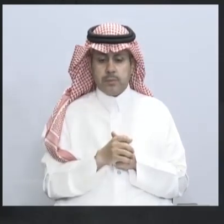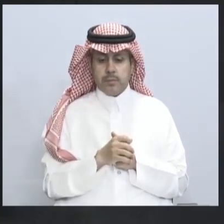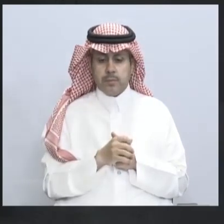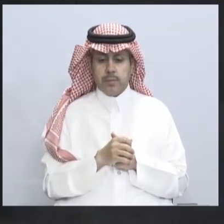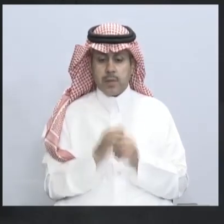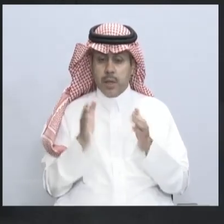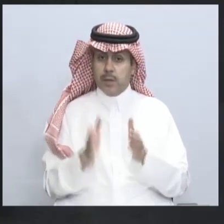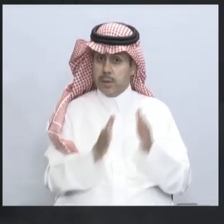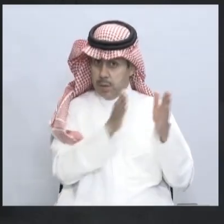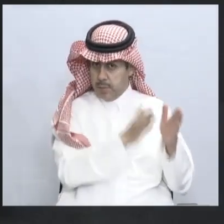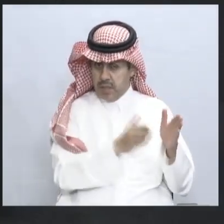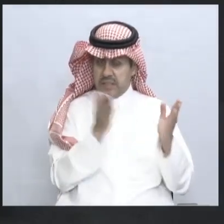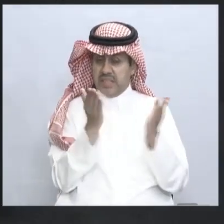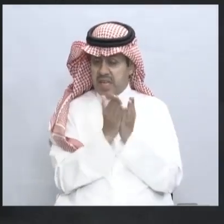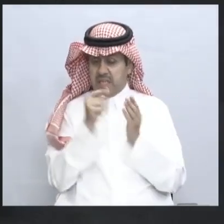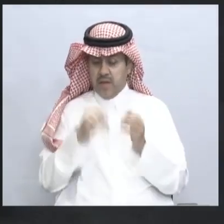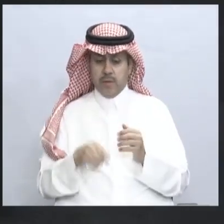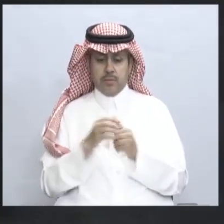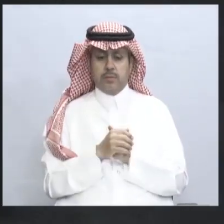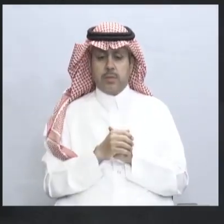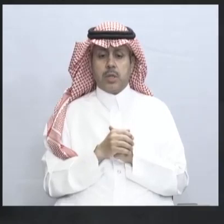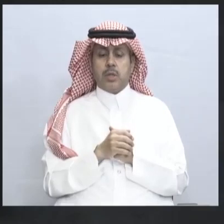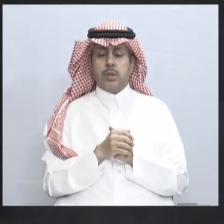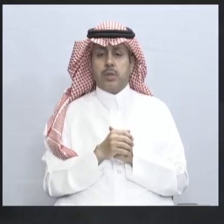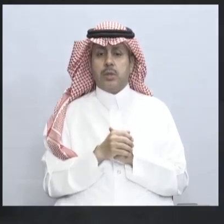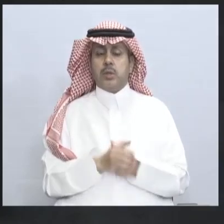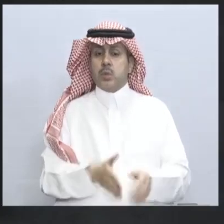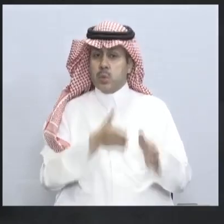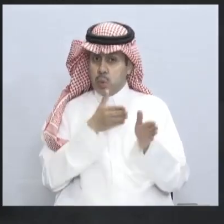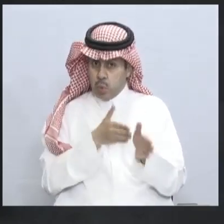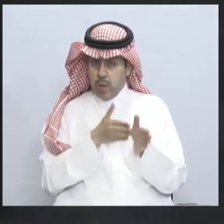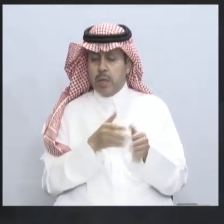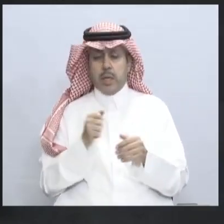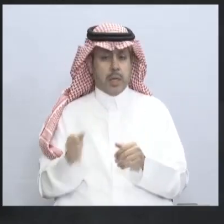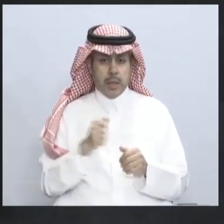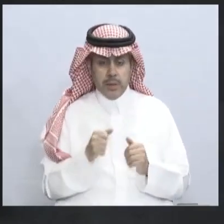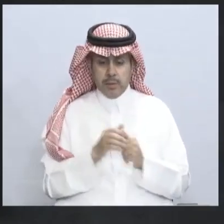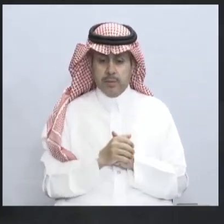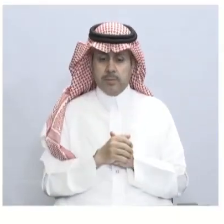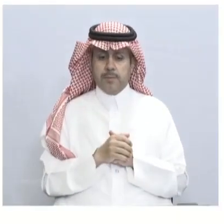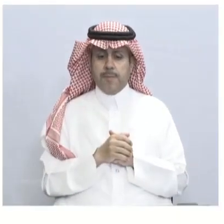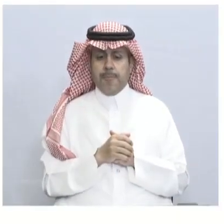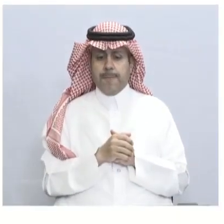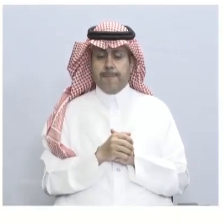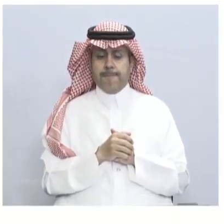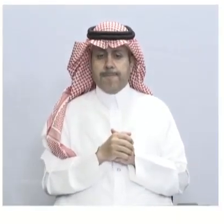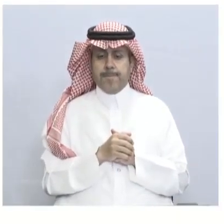ناتي الان الى درسنا لهذه الحصه سنن العيد سنن العيد والسنن